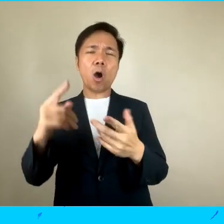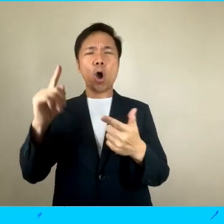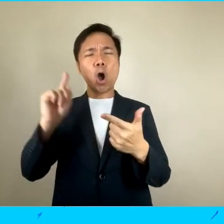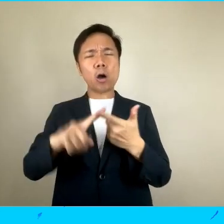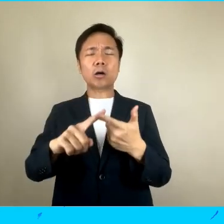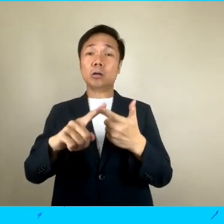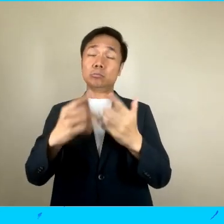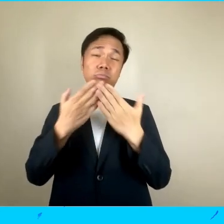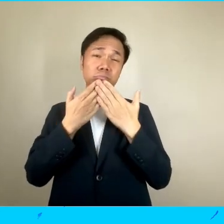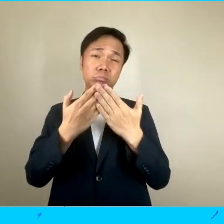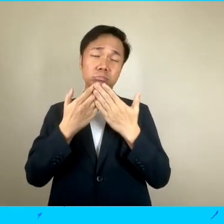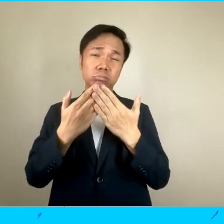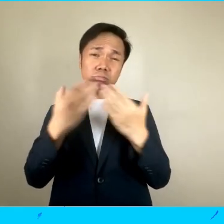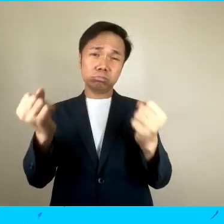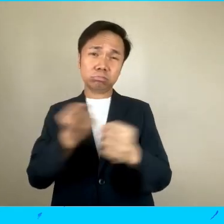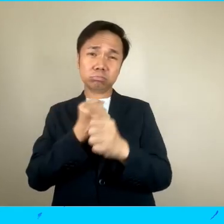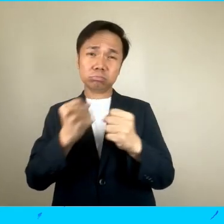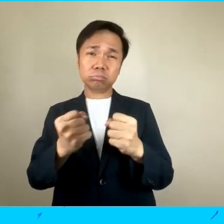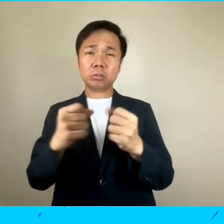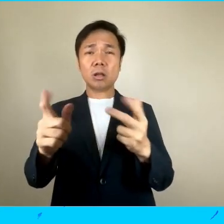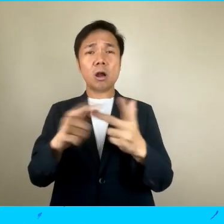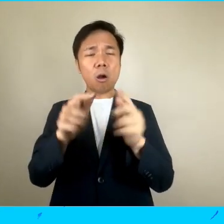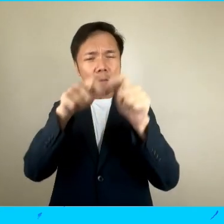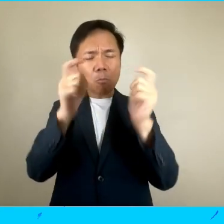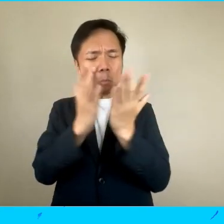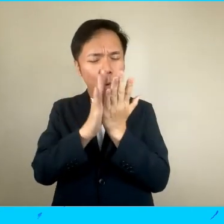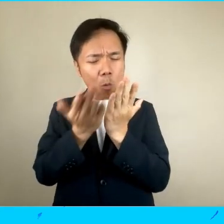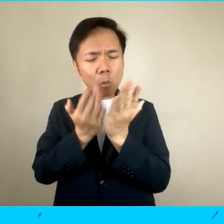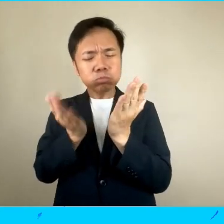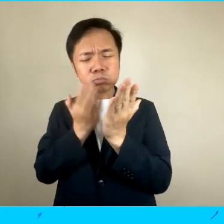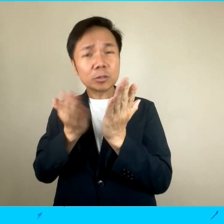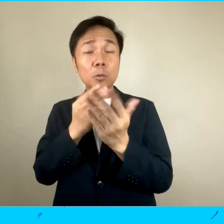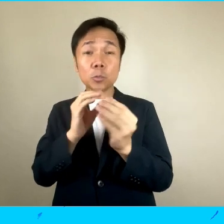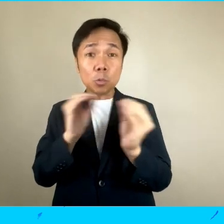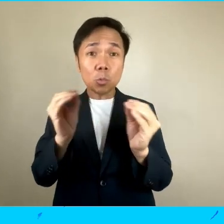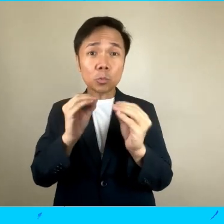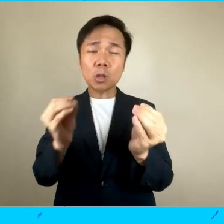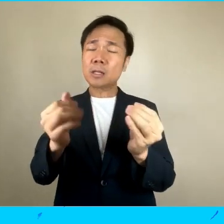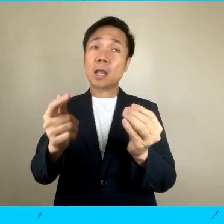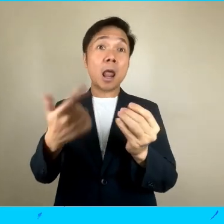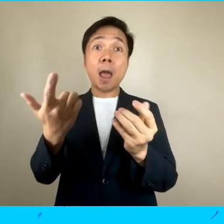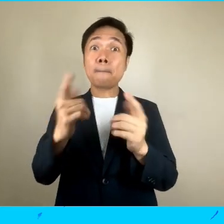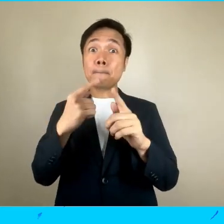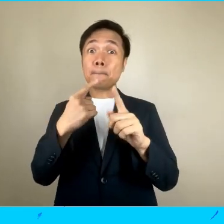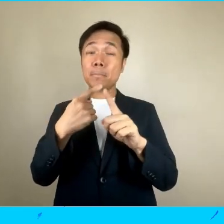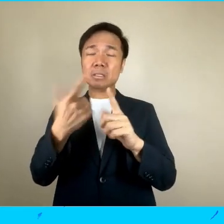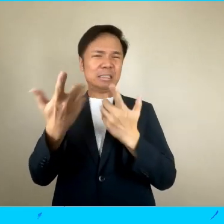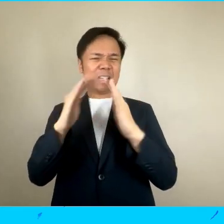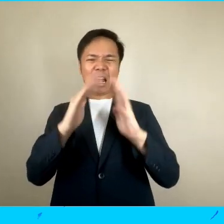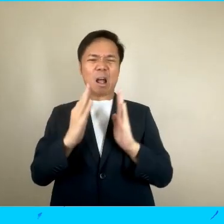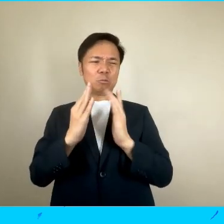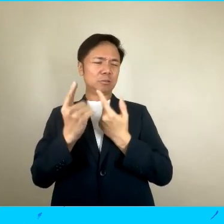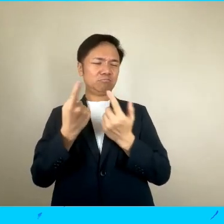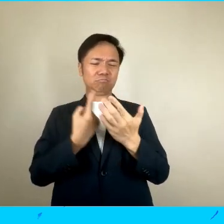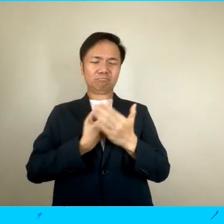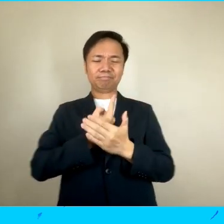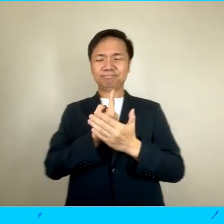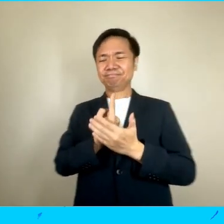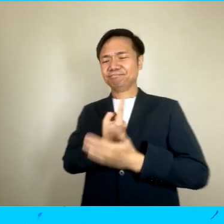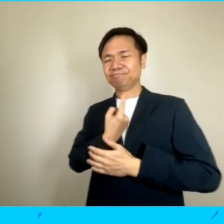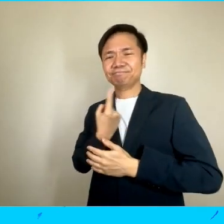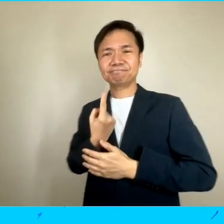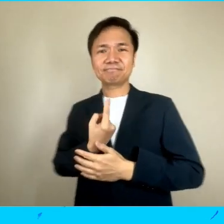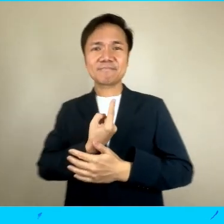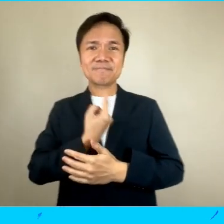remote et donc les personnes n'avaient pas tellement accès au matériel scolaire et on n'avait pas